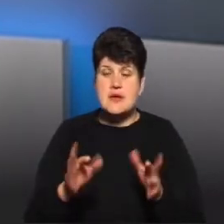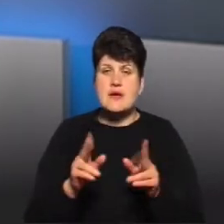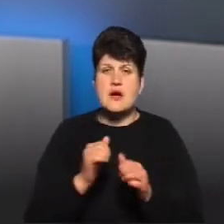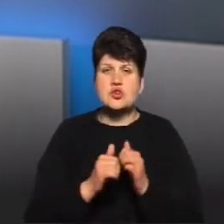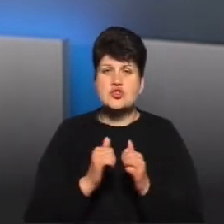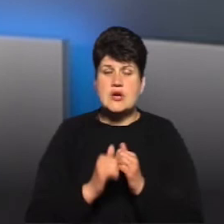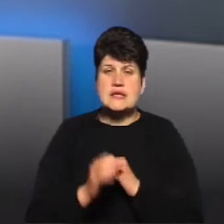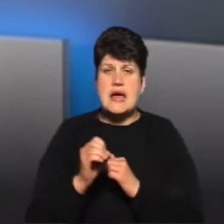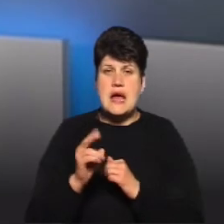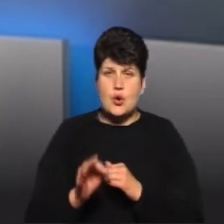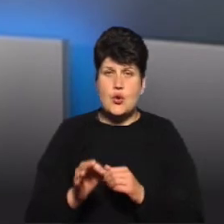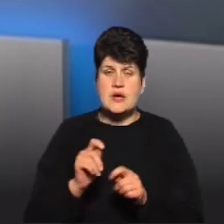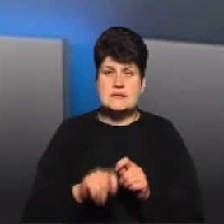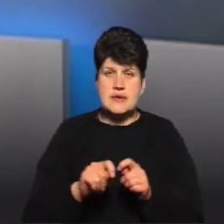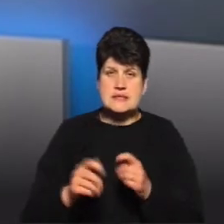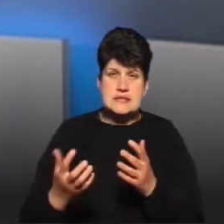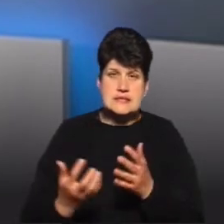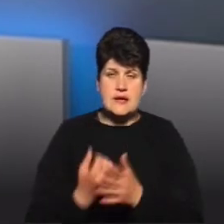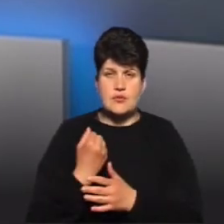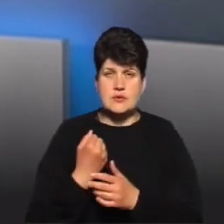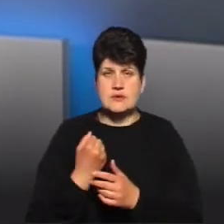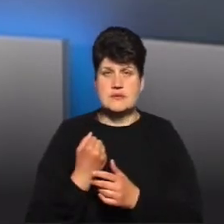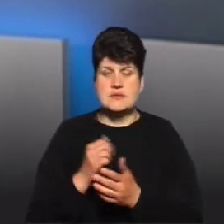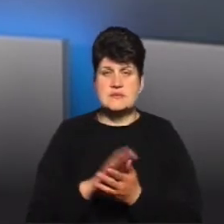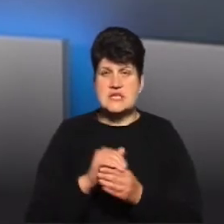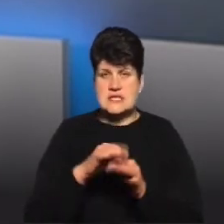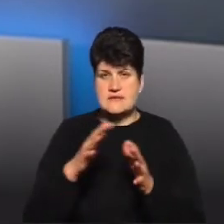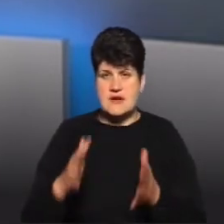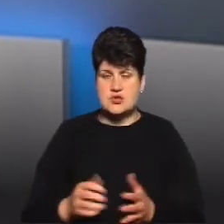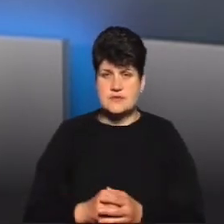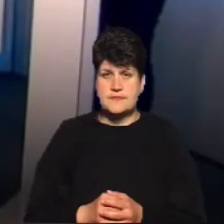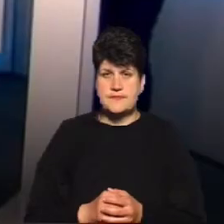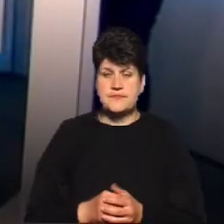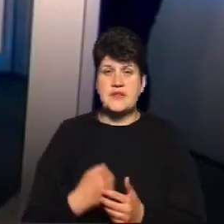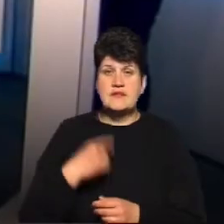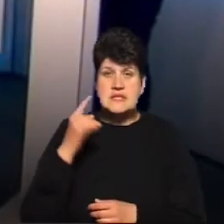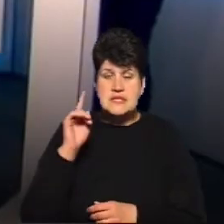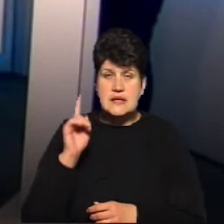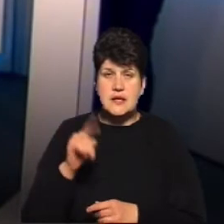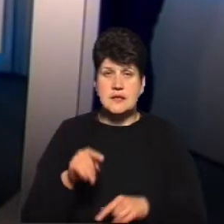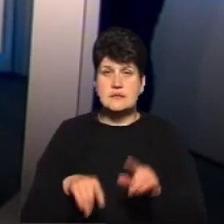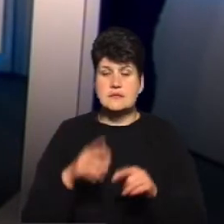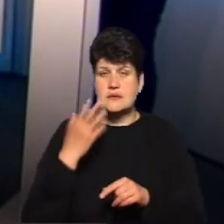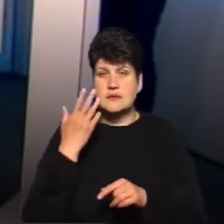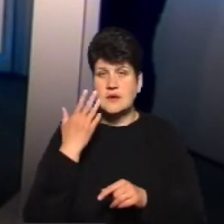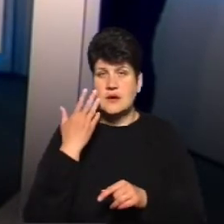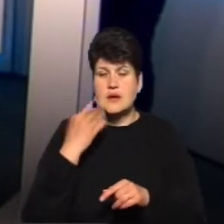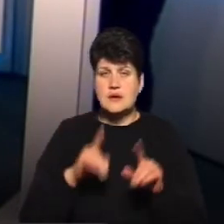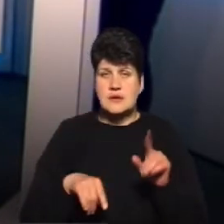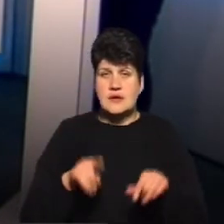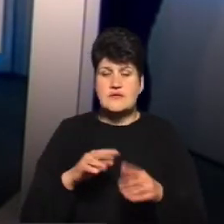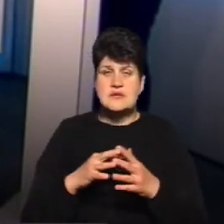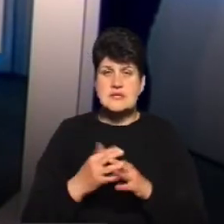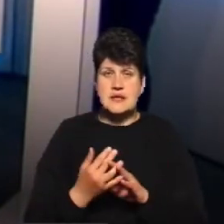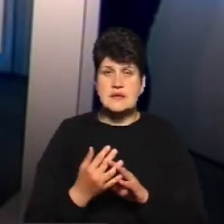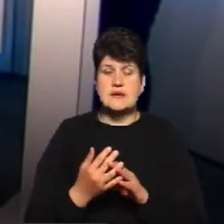виявляти несанкціоновані сміттєзвалища? Ну, ви знаєте, подекому і в населених пунктах, таких як селах, є